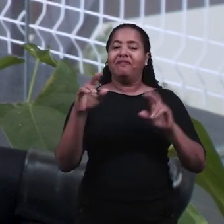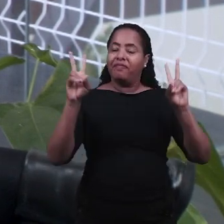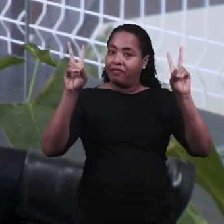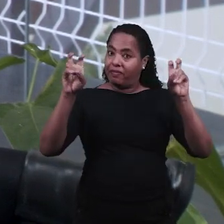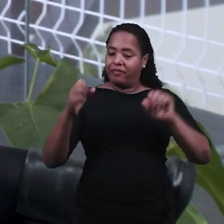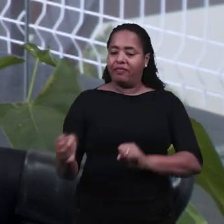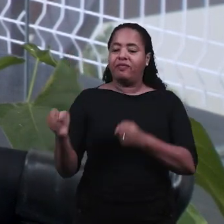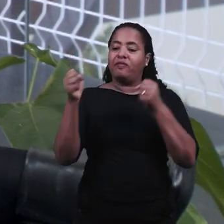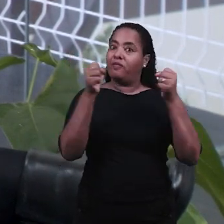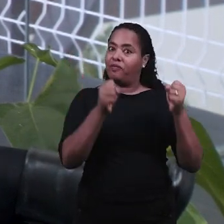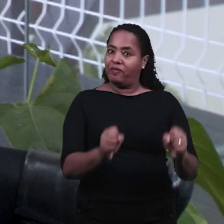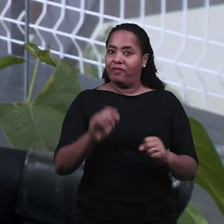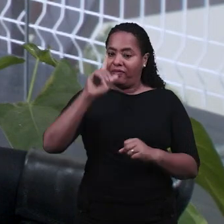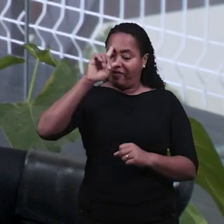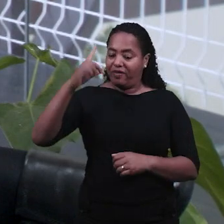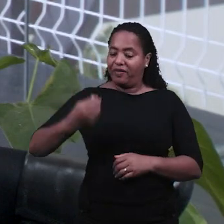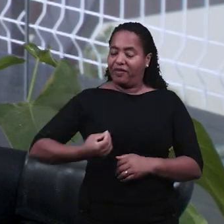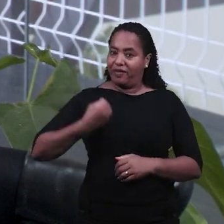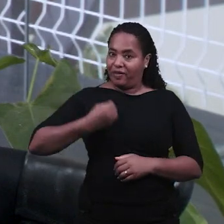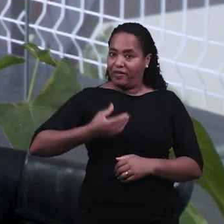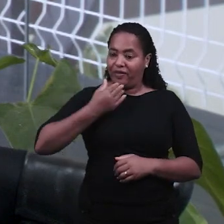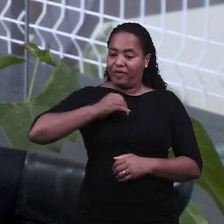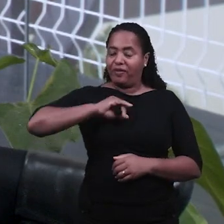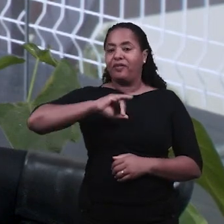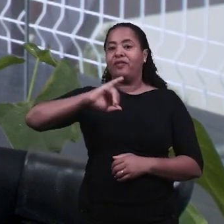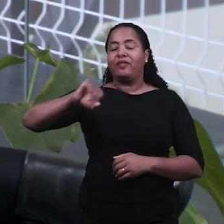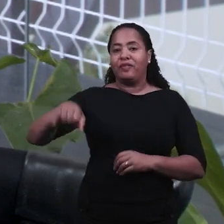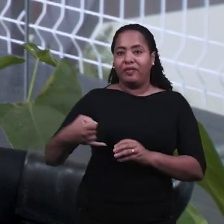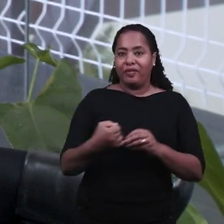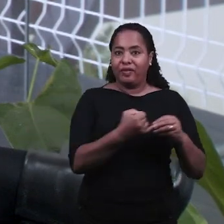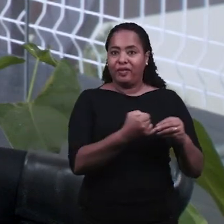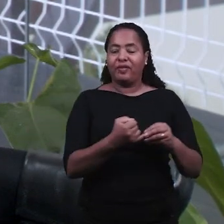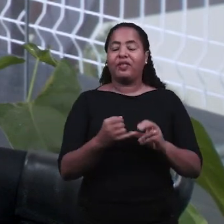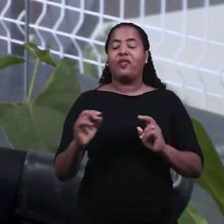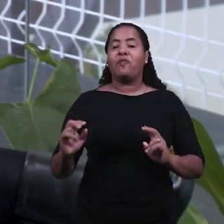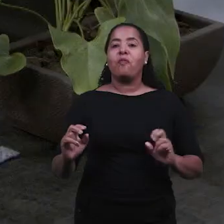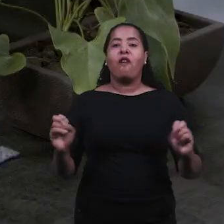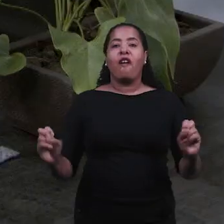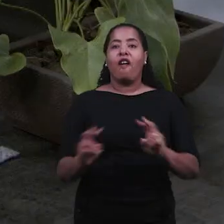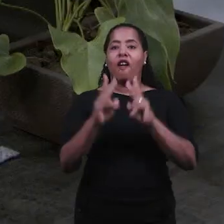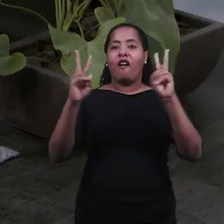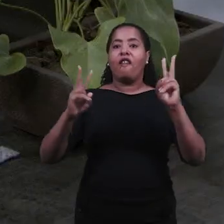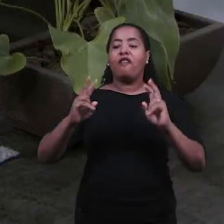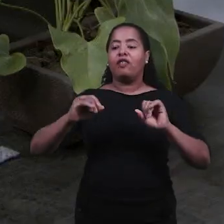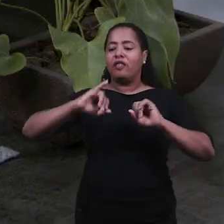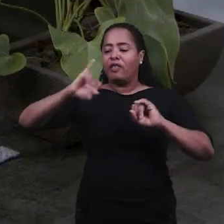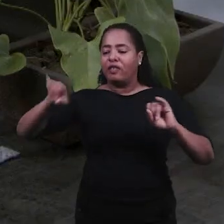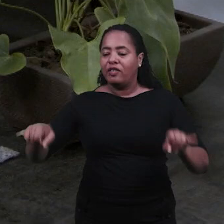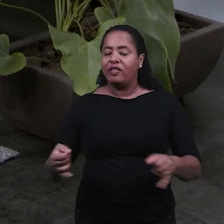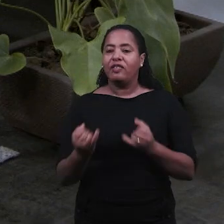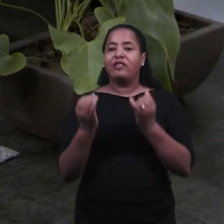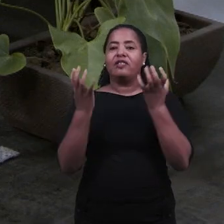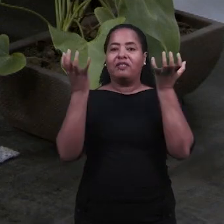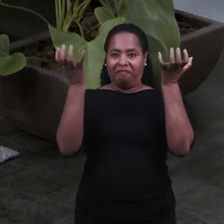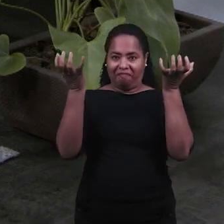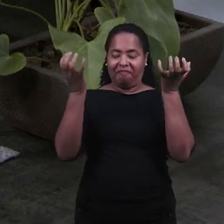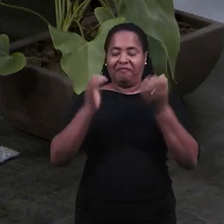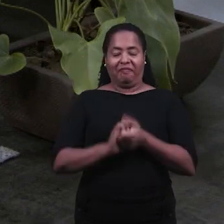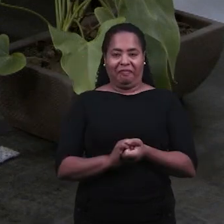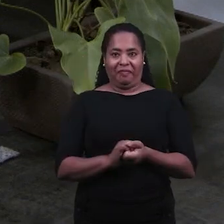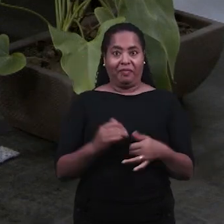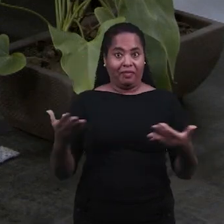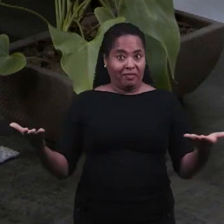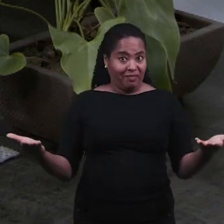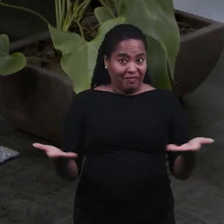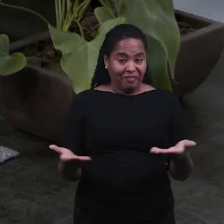dans la thématique Le pouvoir de Dieu dans la vie de Josué, nous parlera sur la victoire sur Jéricho. Mais maintenant, nous allons chanter une louange. Je vous